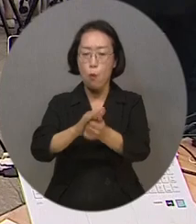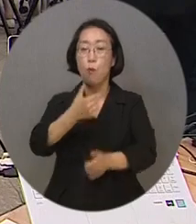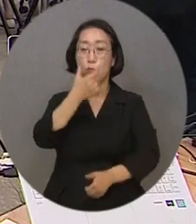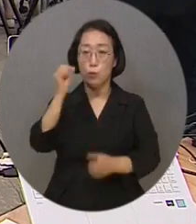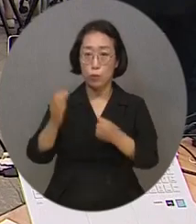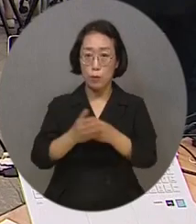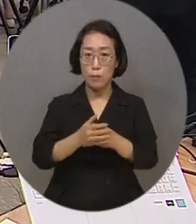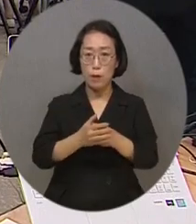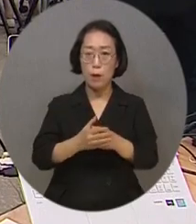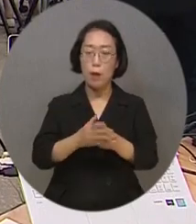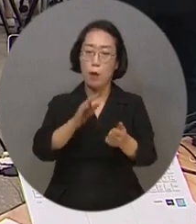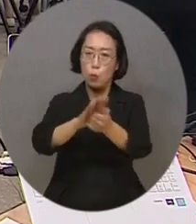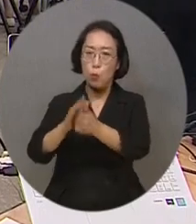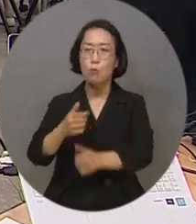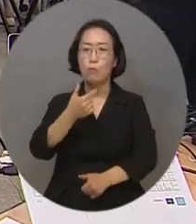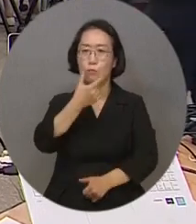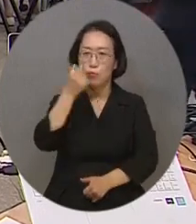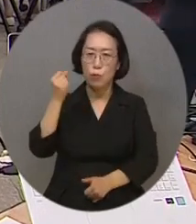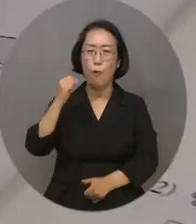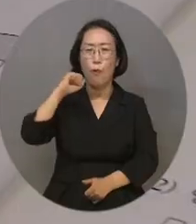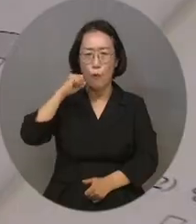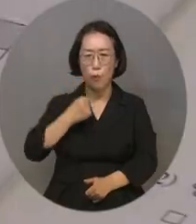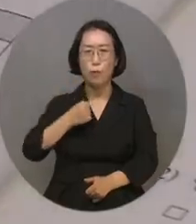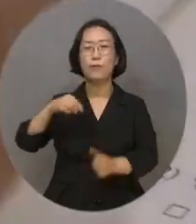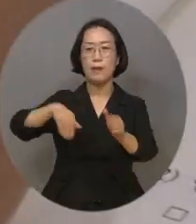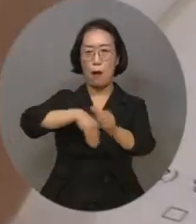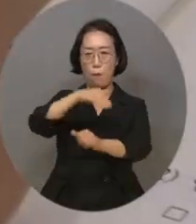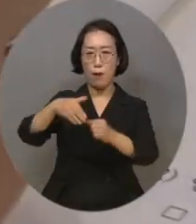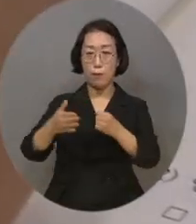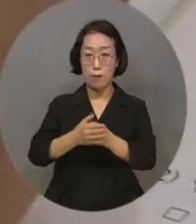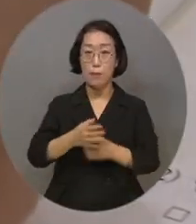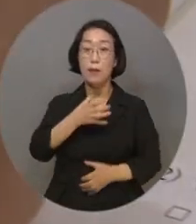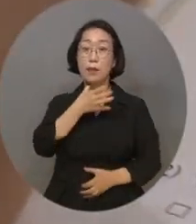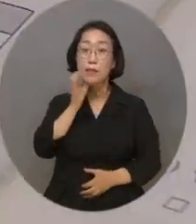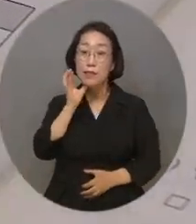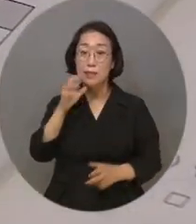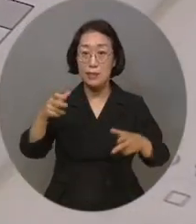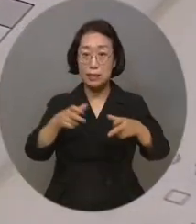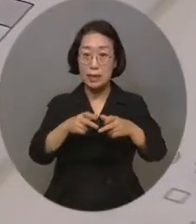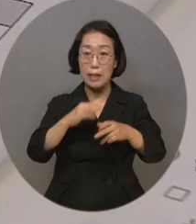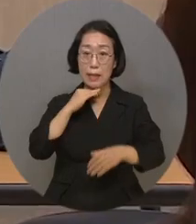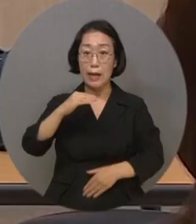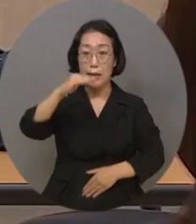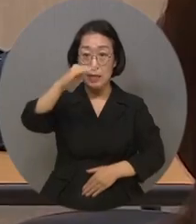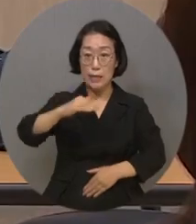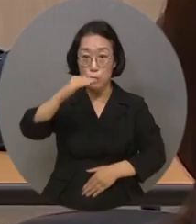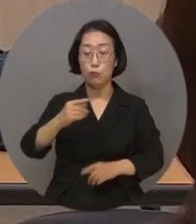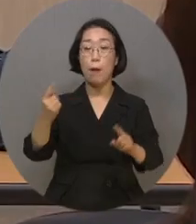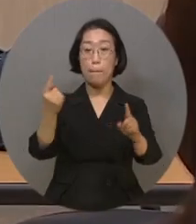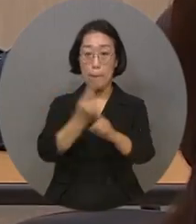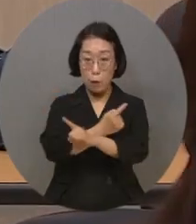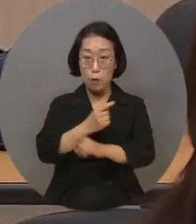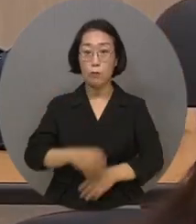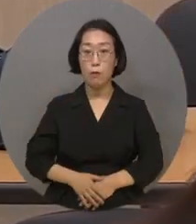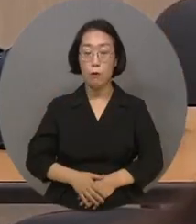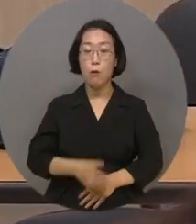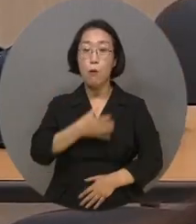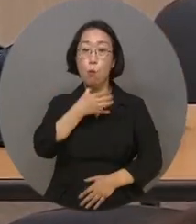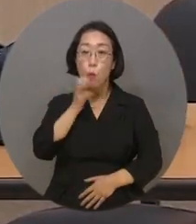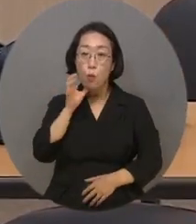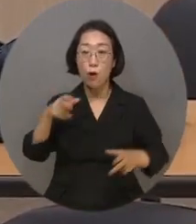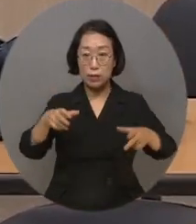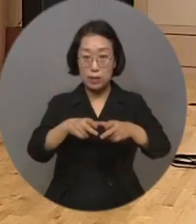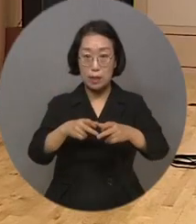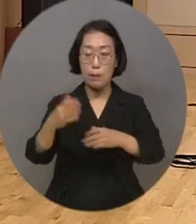복지 사각지대가 발생한다는 겁니다. 따라서 고령 장애인의 연령 기준을 다르게 적용하고 고령 장애인을